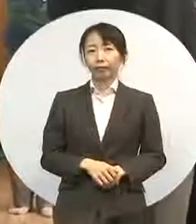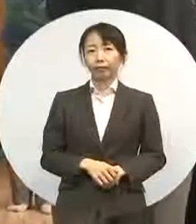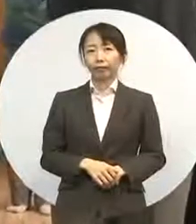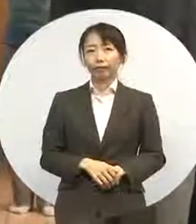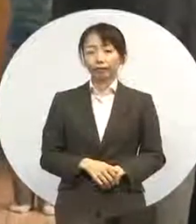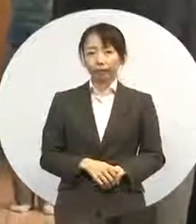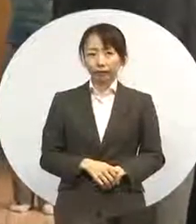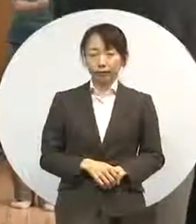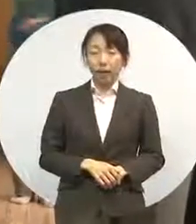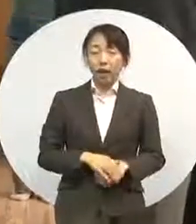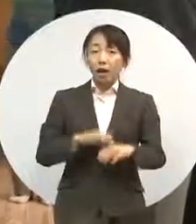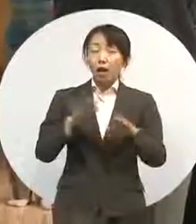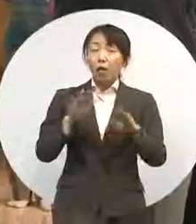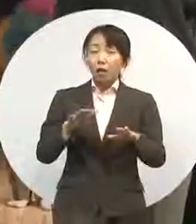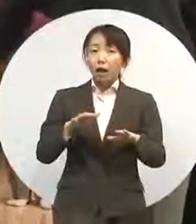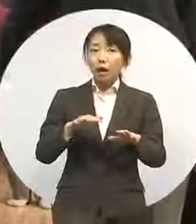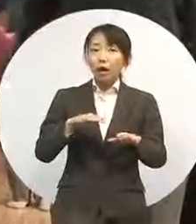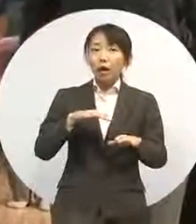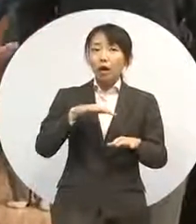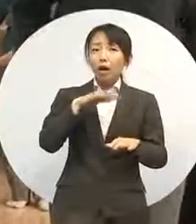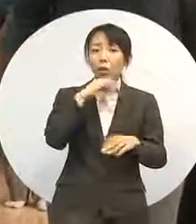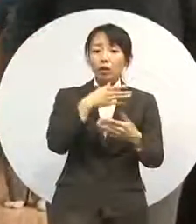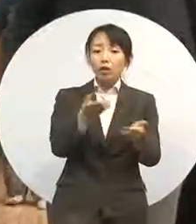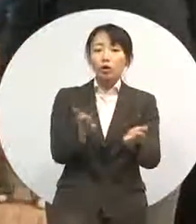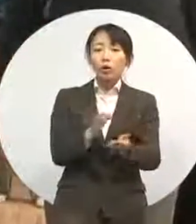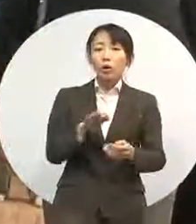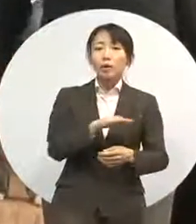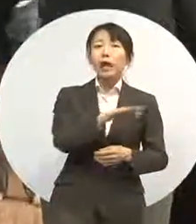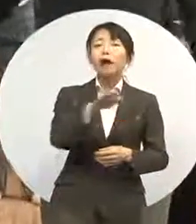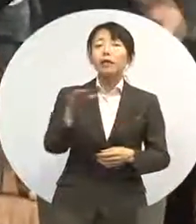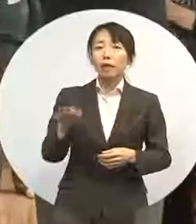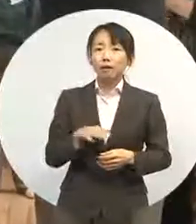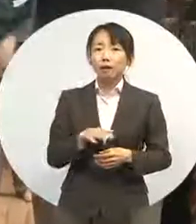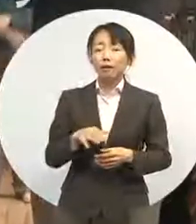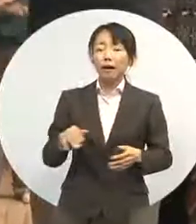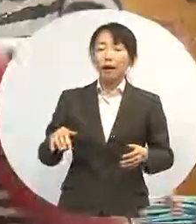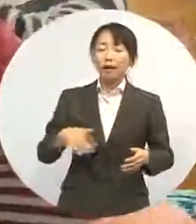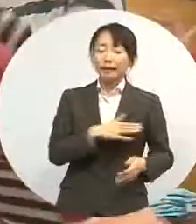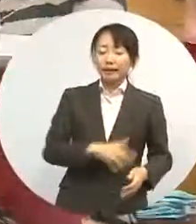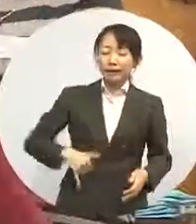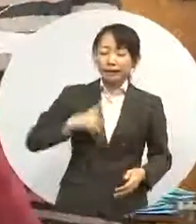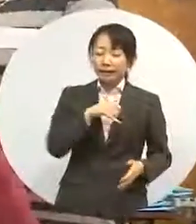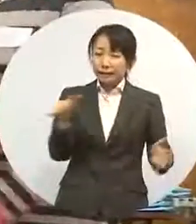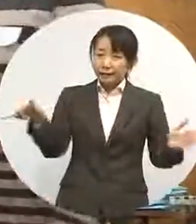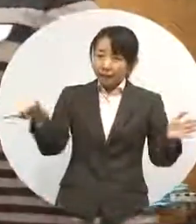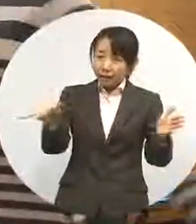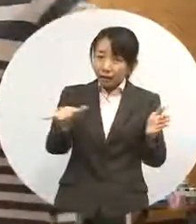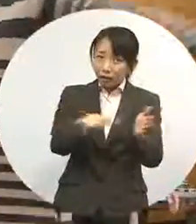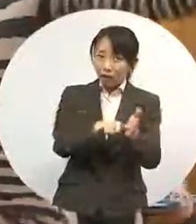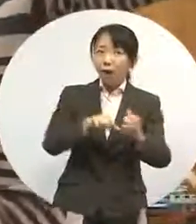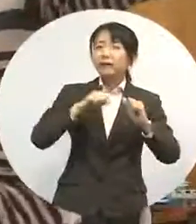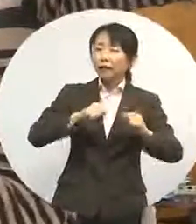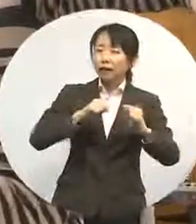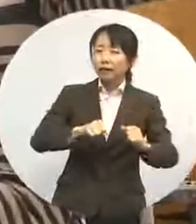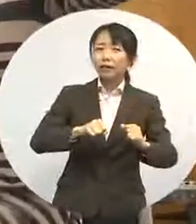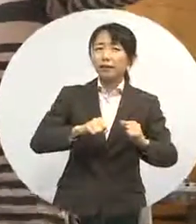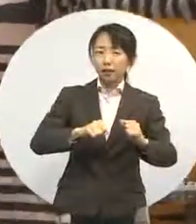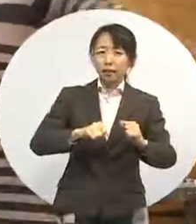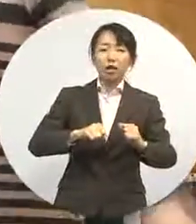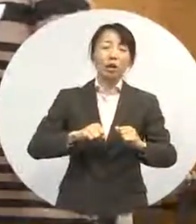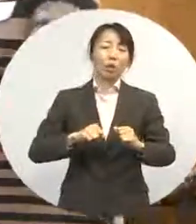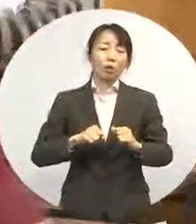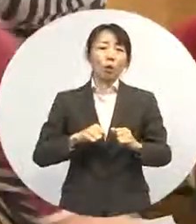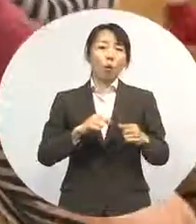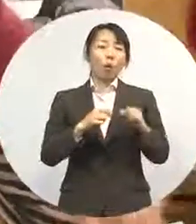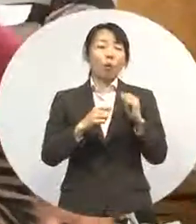そう、今老人クラブの皆さんは一生涯を活動的に暮らそうと、健康寿命を伸ばす運動などにチ